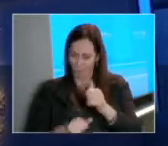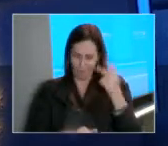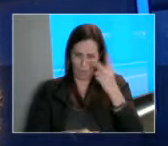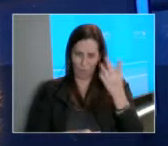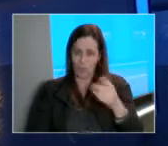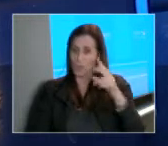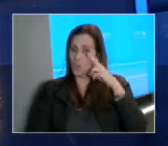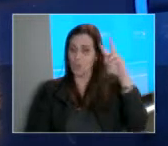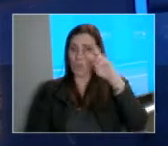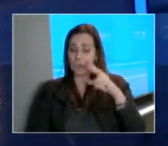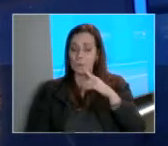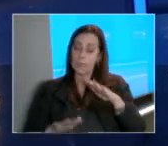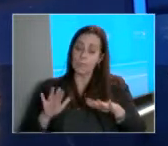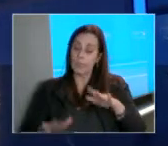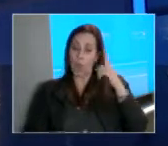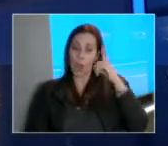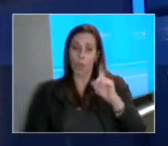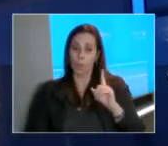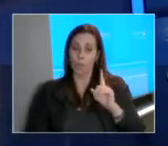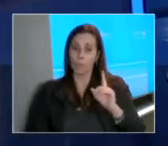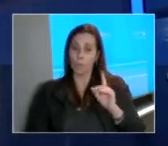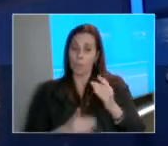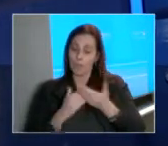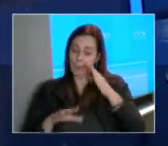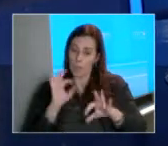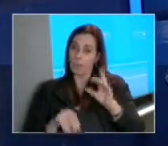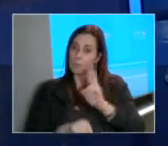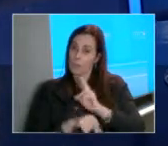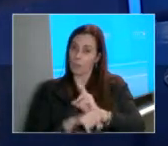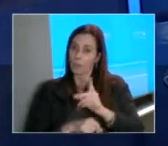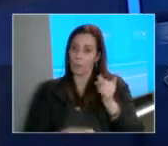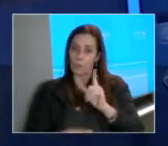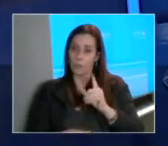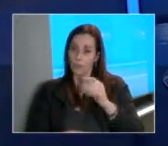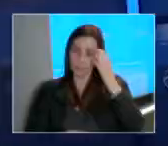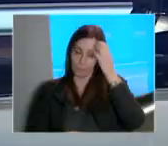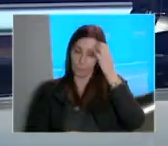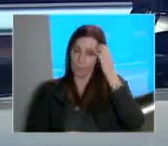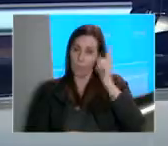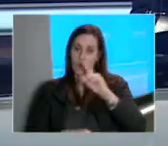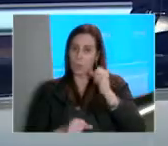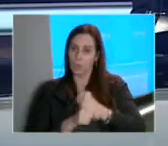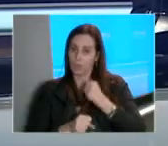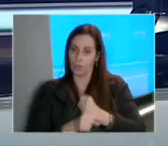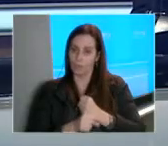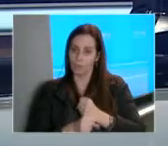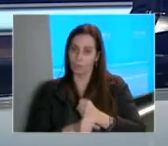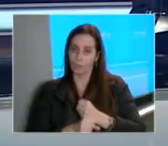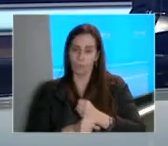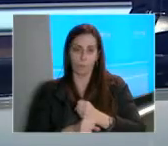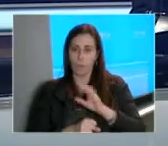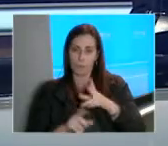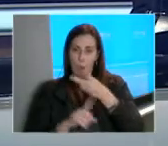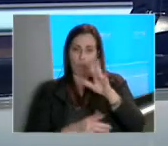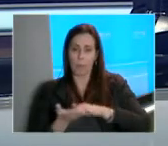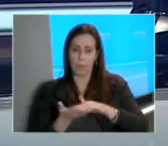נכון? הילד שקד אמרה, אנחנו לא יודעים, הם יזהרו מאוד לפני הבחירות. לפני הבחירות הם לא יעזו לפי דעתי. יפה, תודה רבה. הם לא עוברים גם